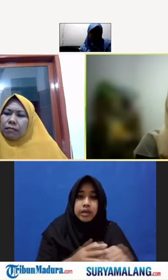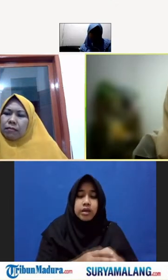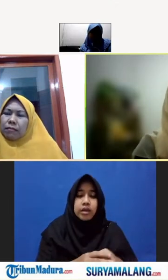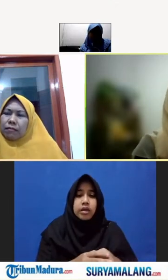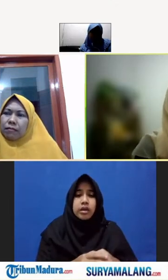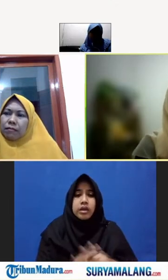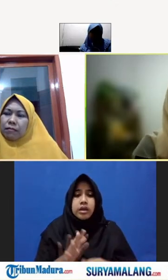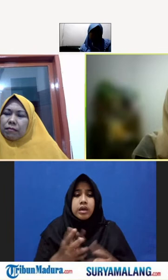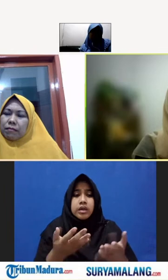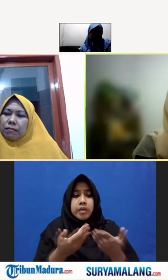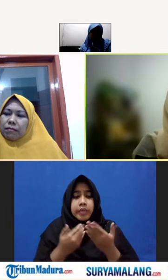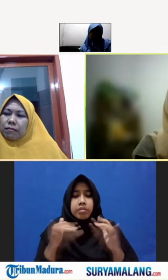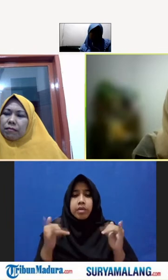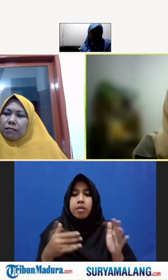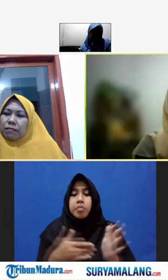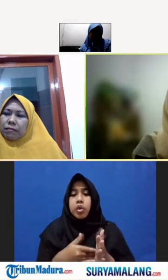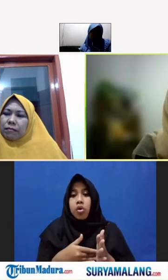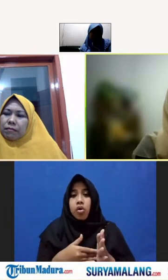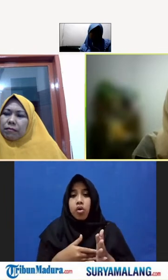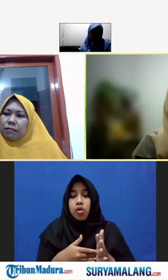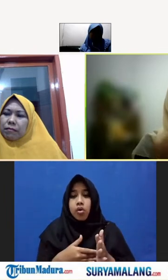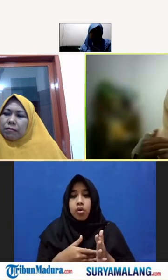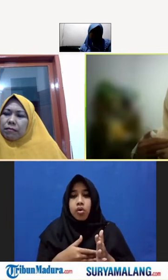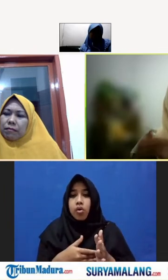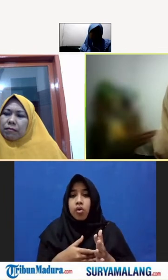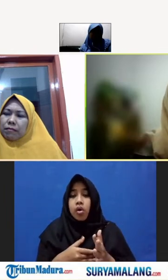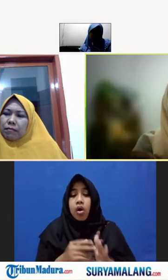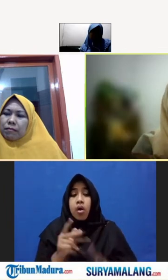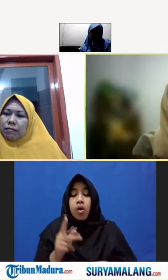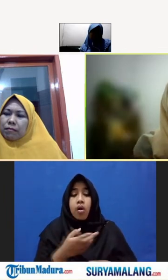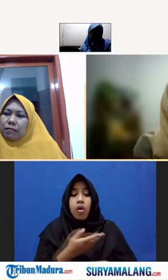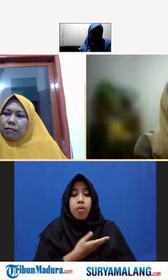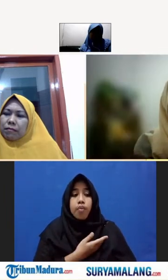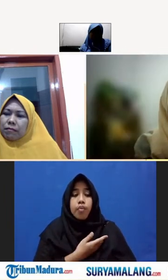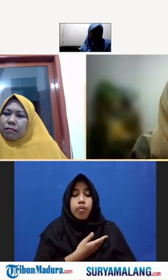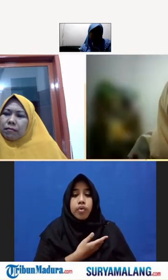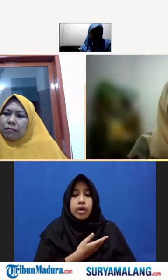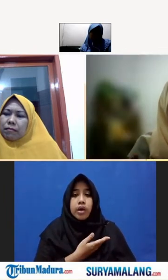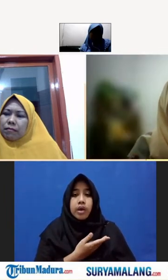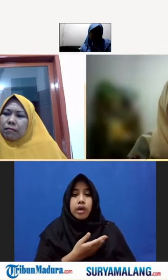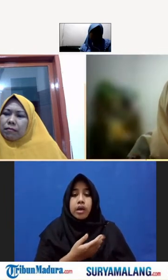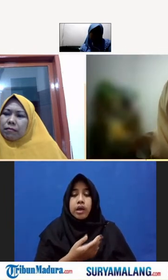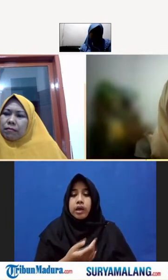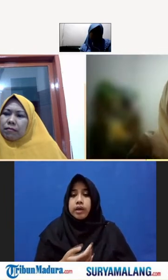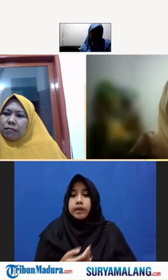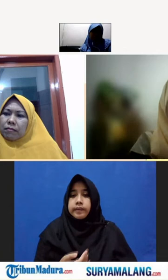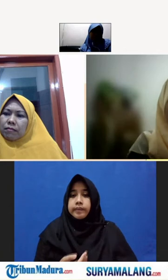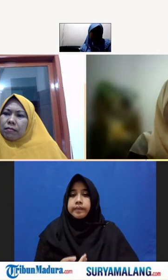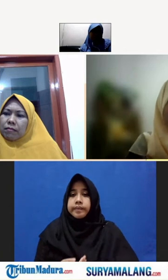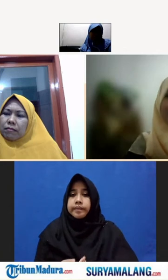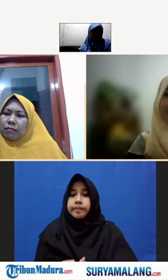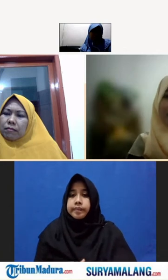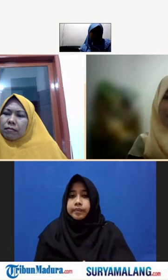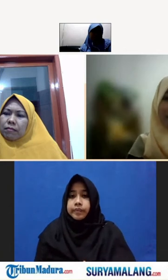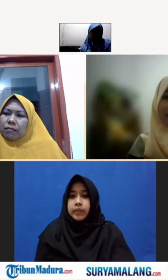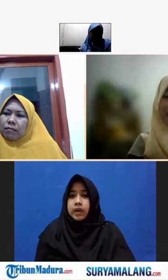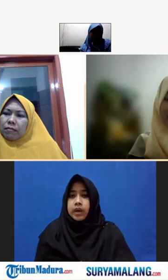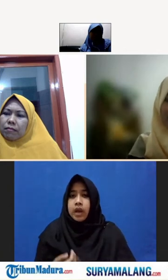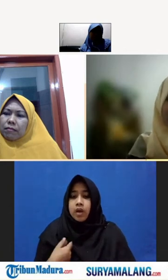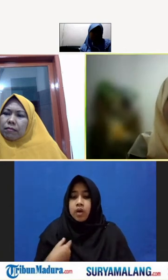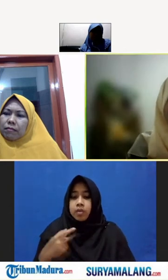mainan, mentok. Kalau punya penyelesaian masalah, kan kita bisa kemana searchingnya, Bu?